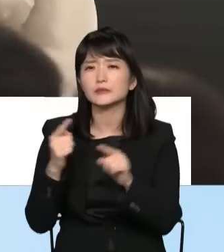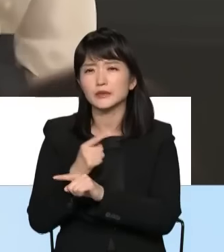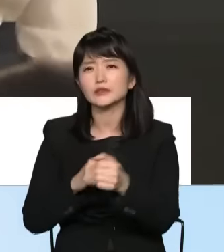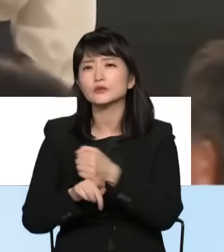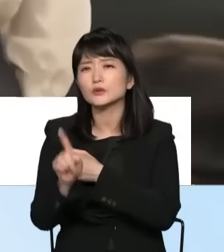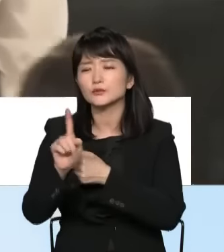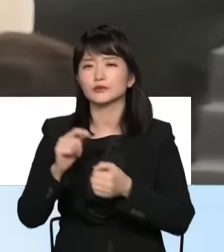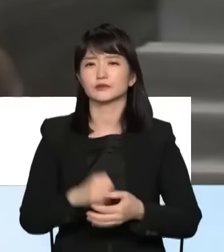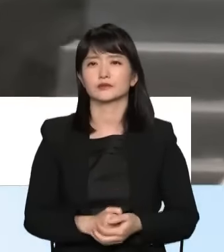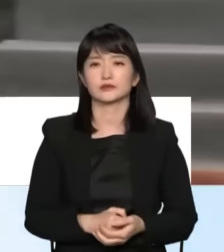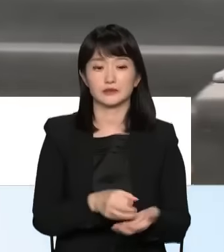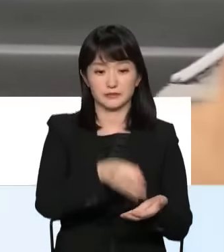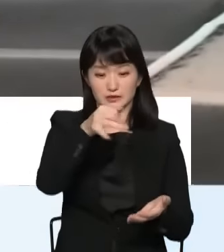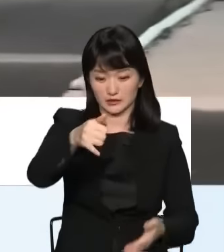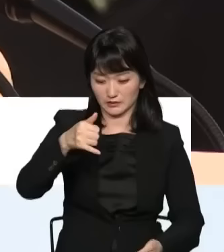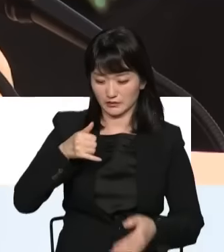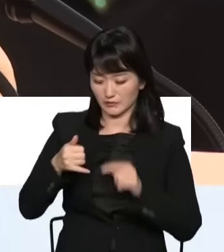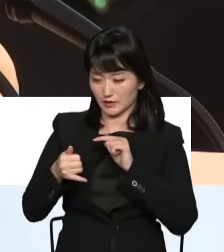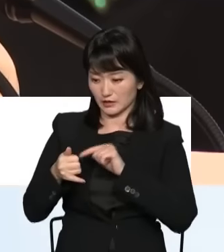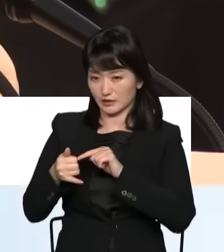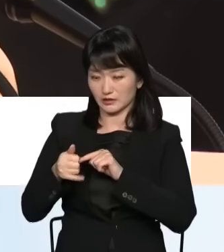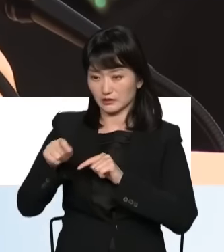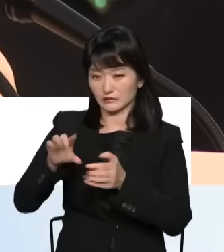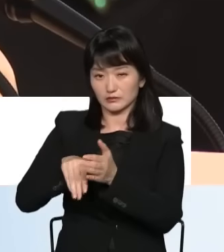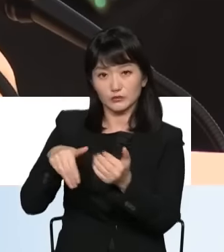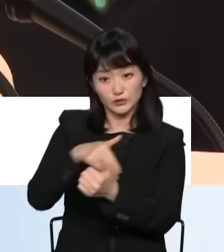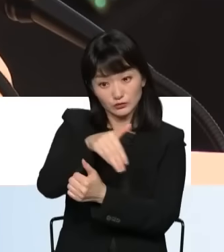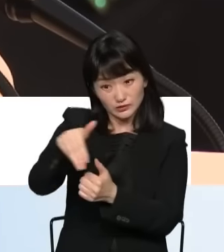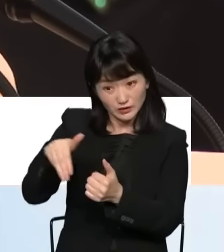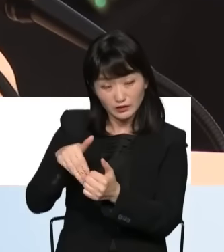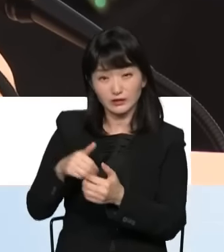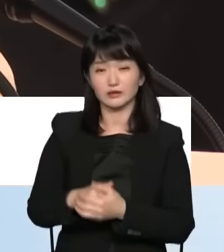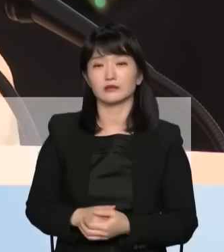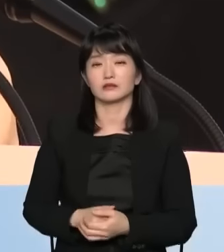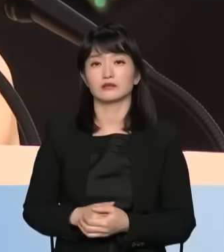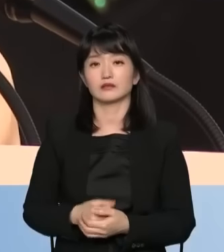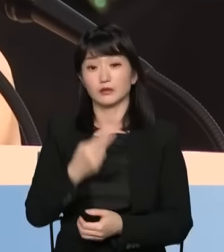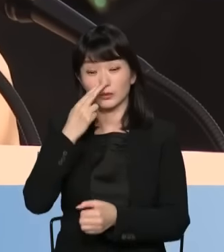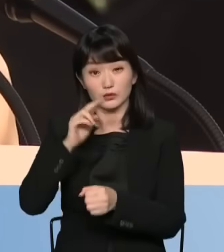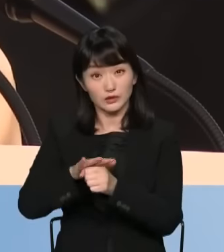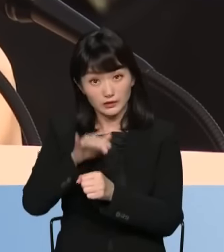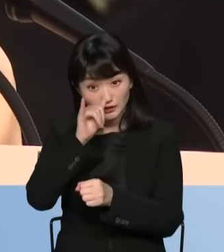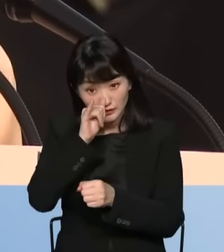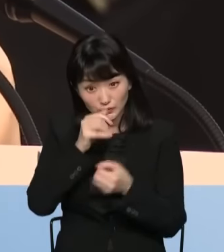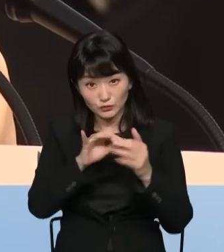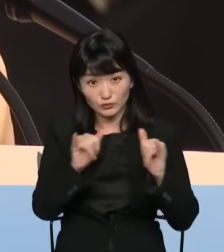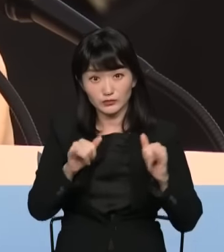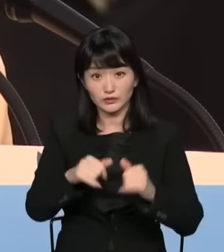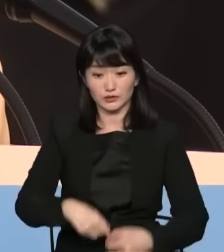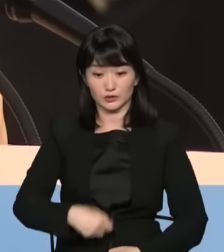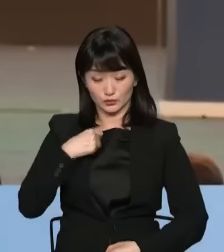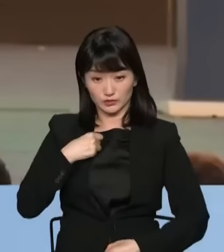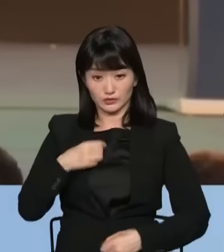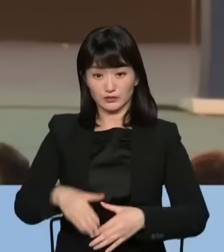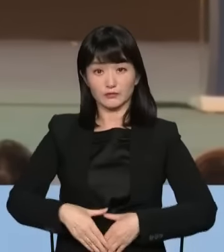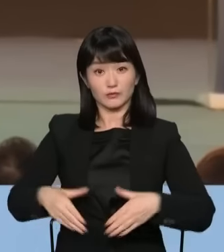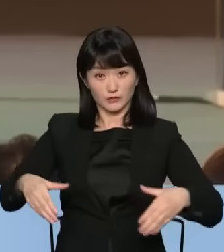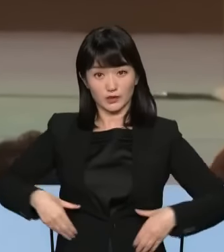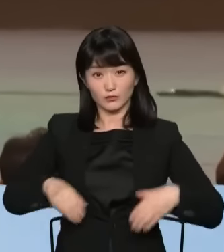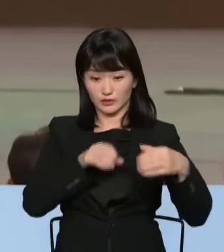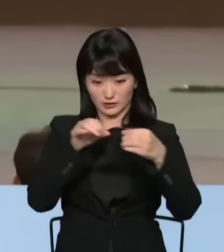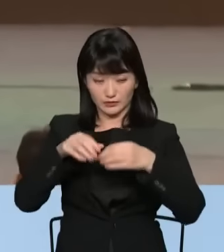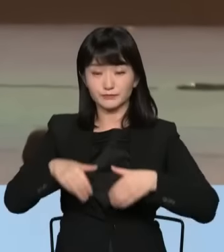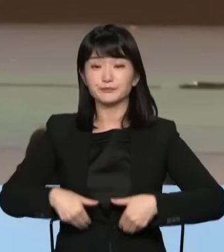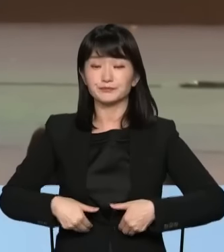명품백 의혹과 관련해 가지고 당시의 상황이라든지 아니면 억울한 점이 있다면 솔직하게 국민들하고 대화하는 거 자체가 의미가 있을 것 같습니다